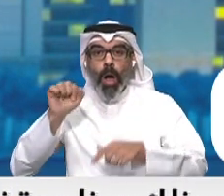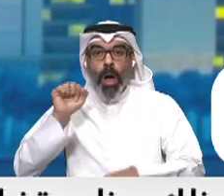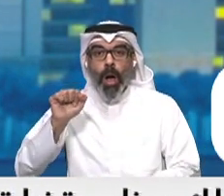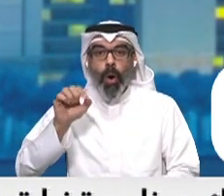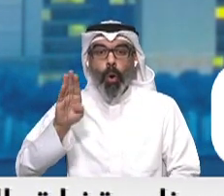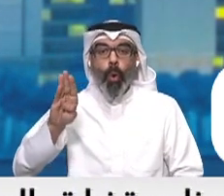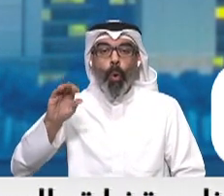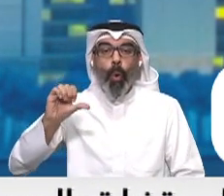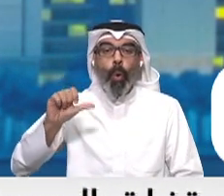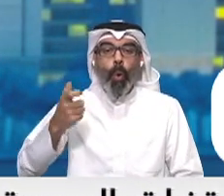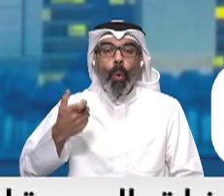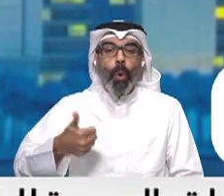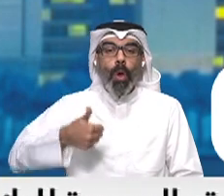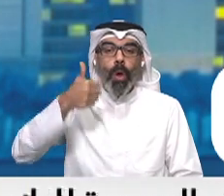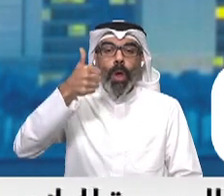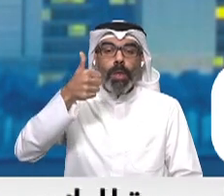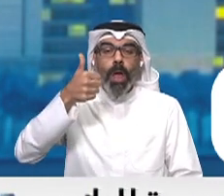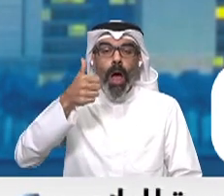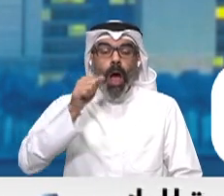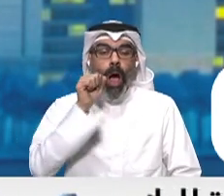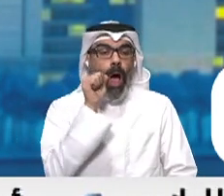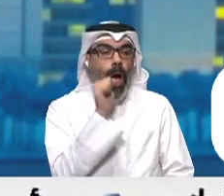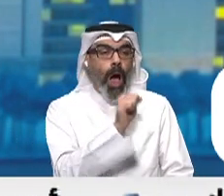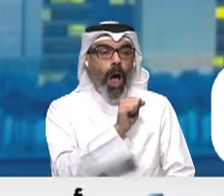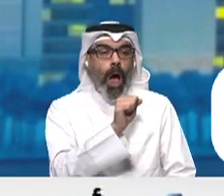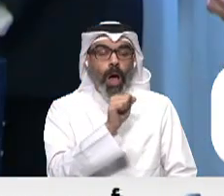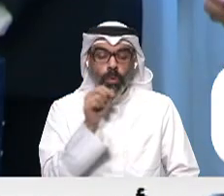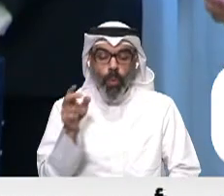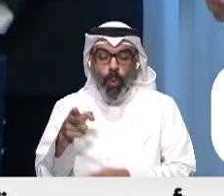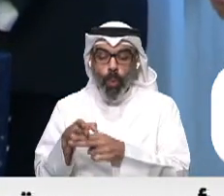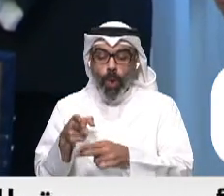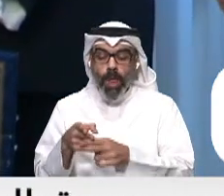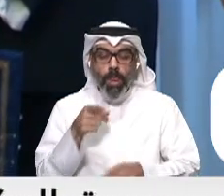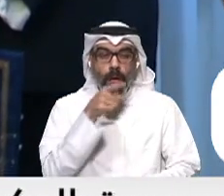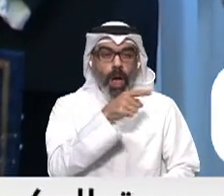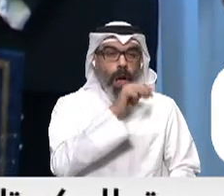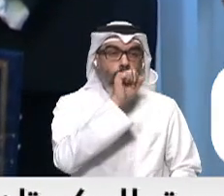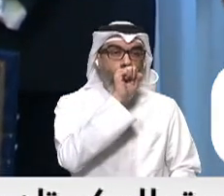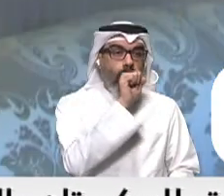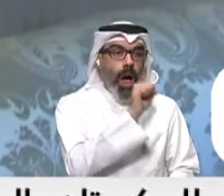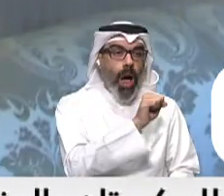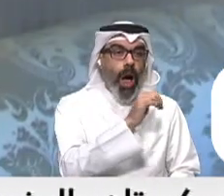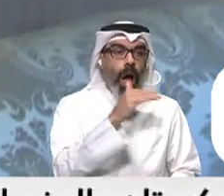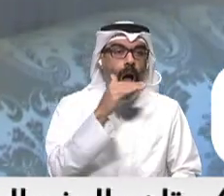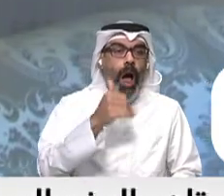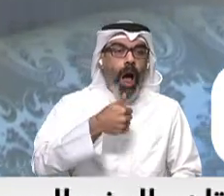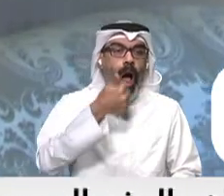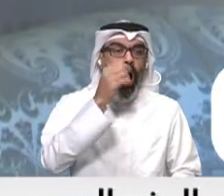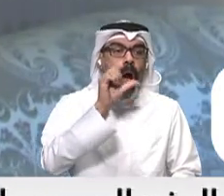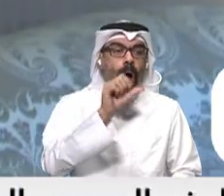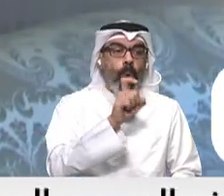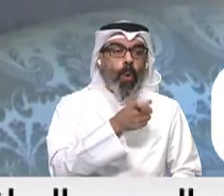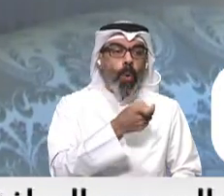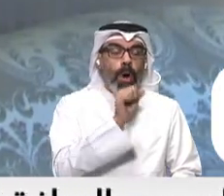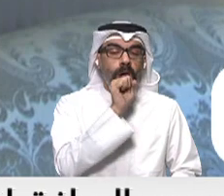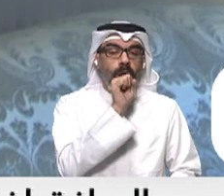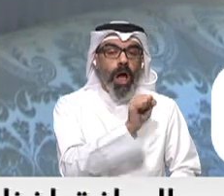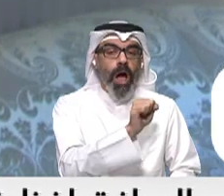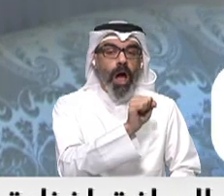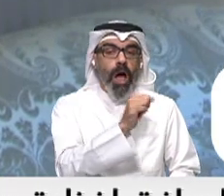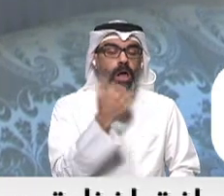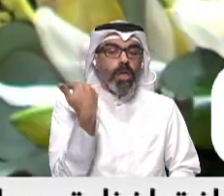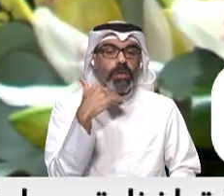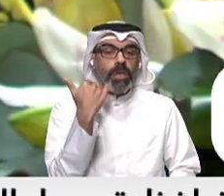ووكاله الانباء الطاجيكيه الوطنيه خاور ووقعها عن وكاله الانباء الكويتيه كونا